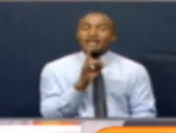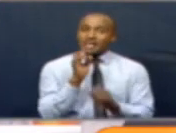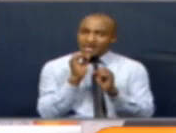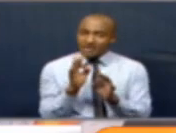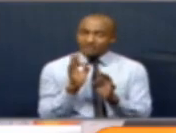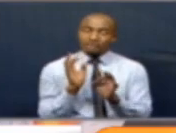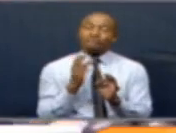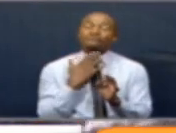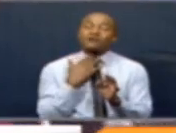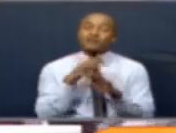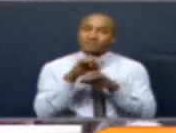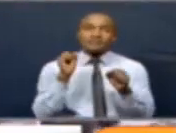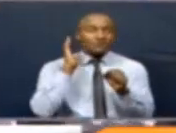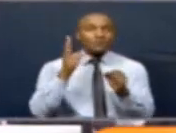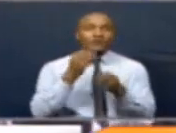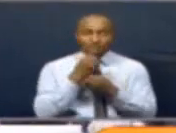atafanya hivyo mwenyewe.